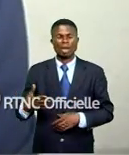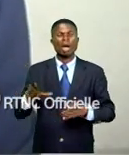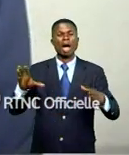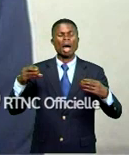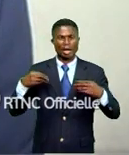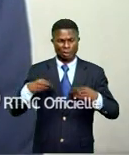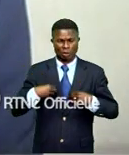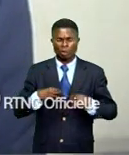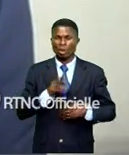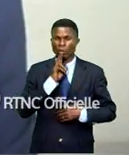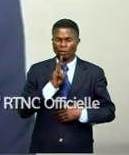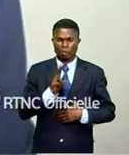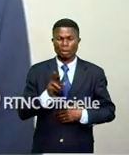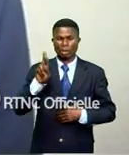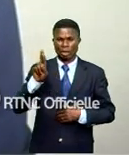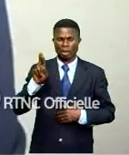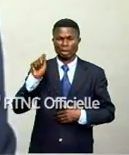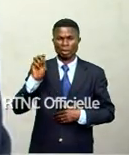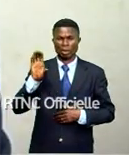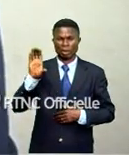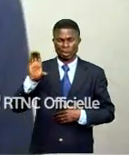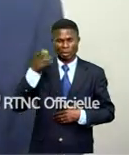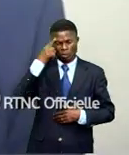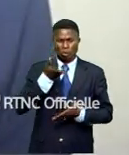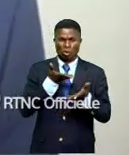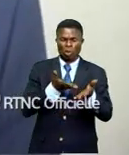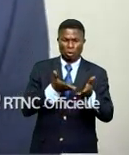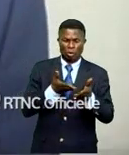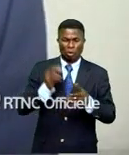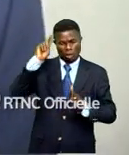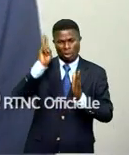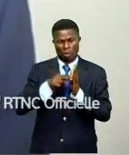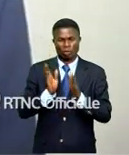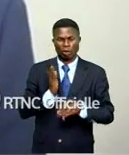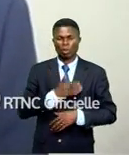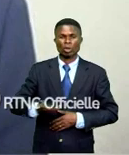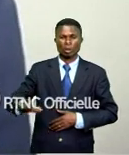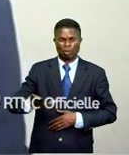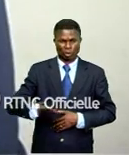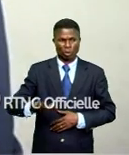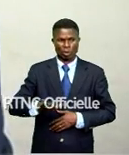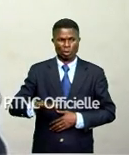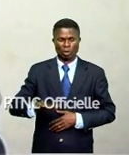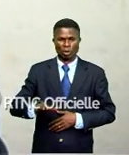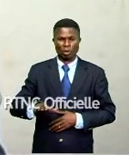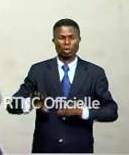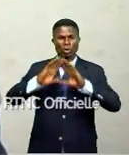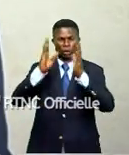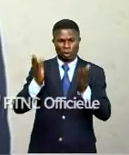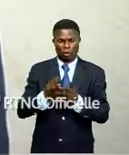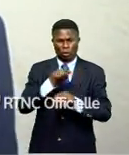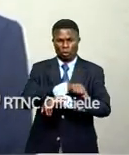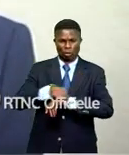corps la RTC pour accompagner le gouvernement de la République et toutes les